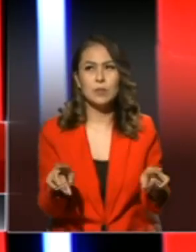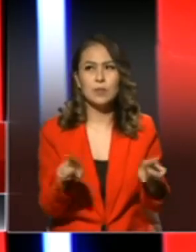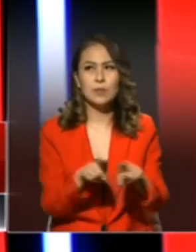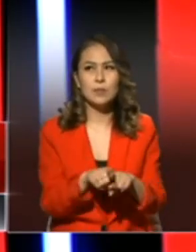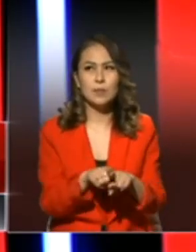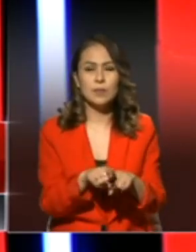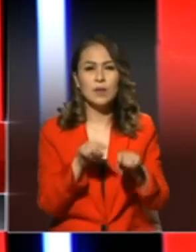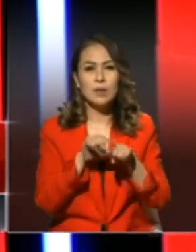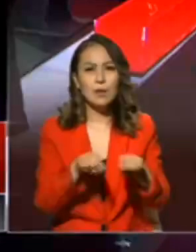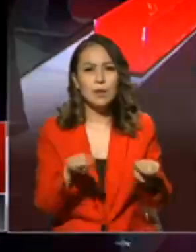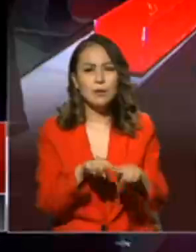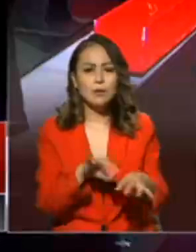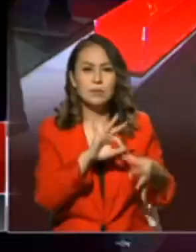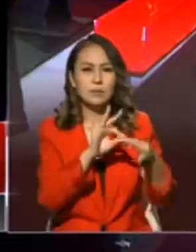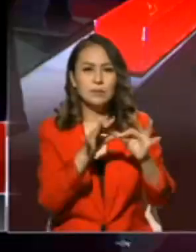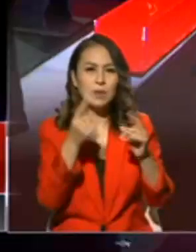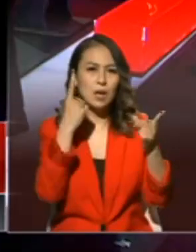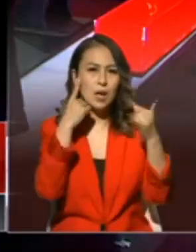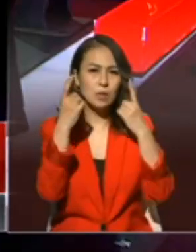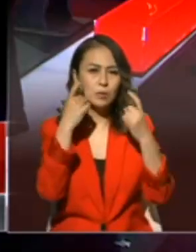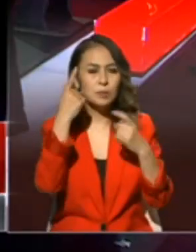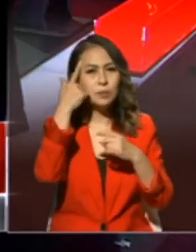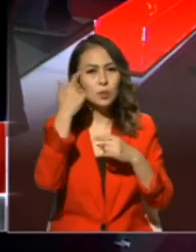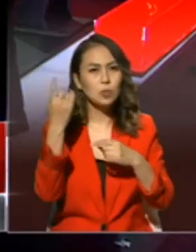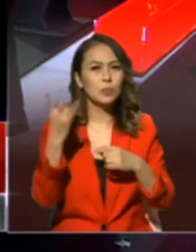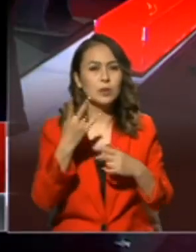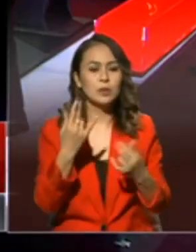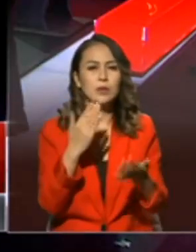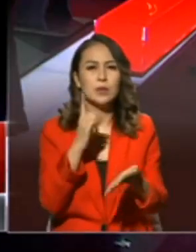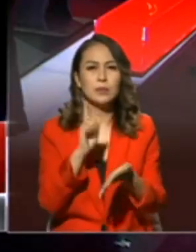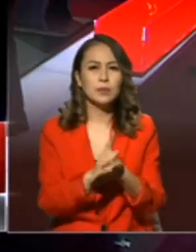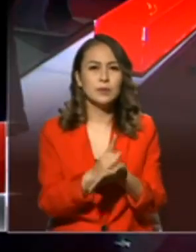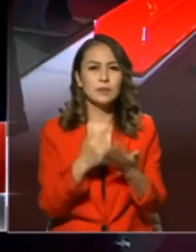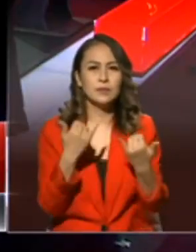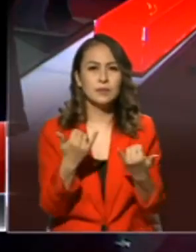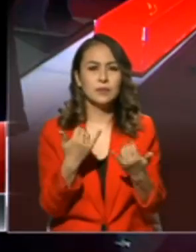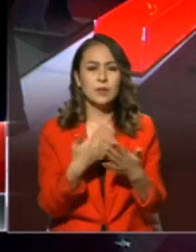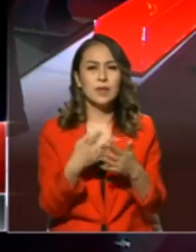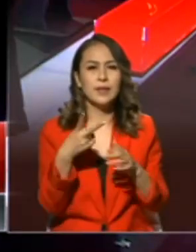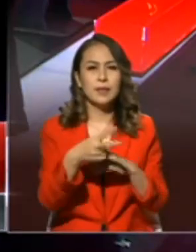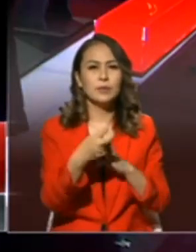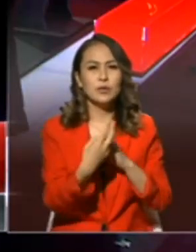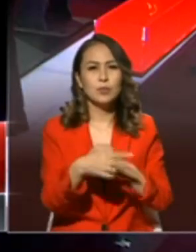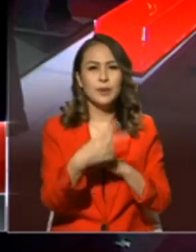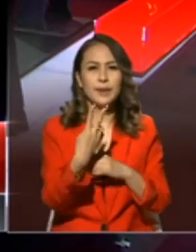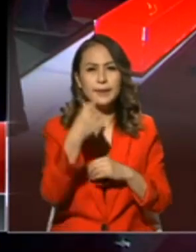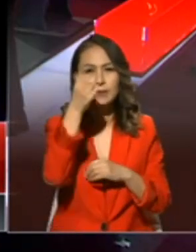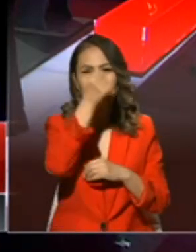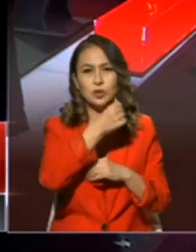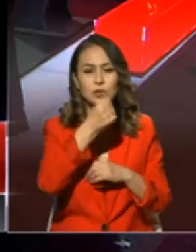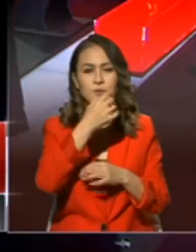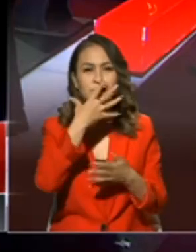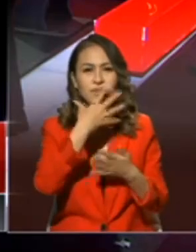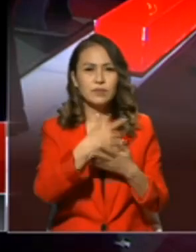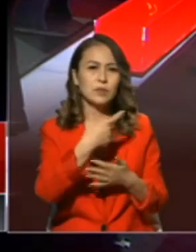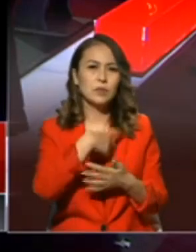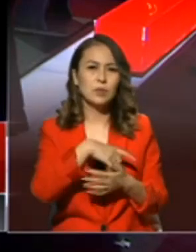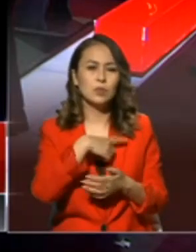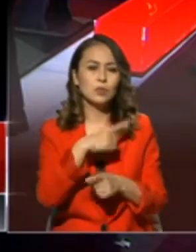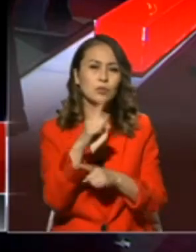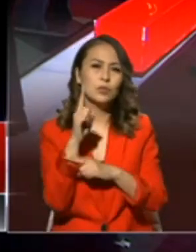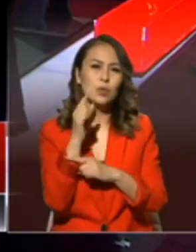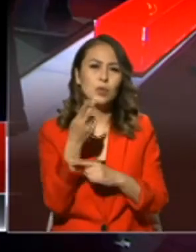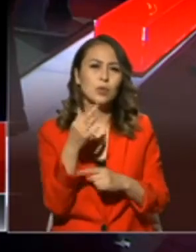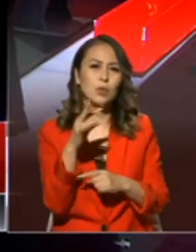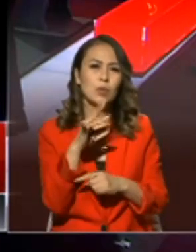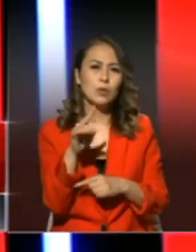мысалы насихаттап жеткізе ақпараттандырып білуіміз керек. Қазір тағы да айтылып айтайын, осы 2022 жылы өзінің донорын күтіп отырып, күтіп